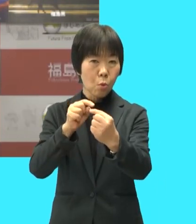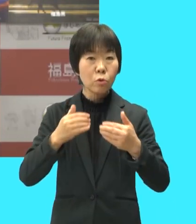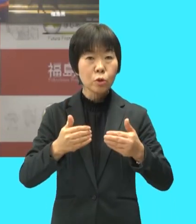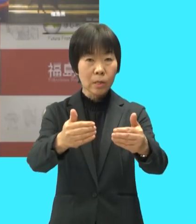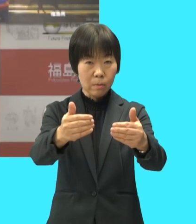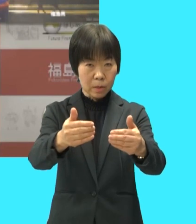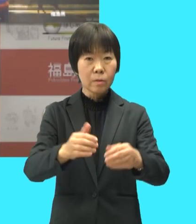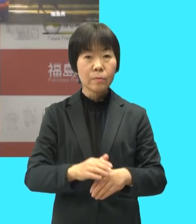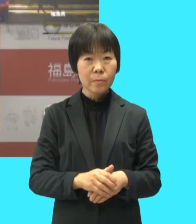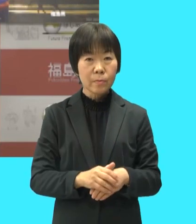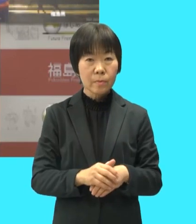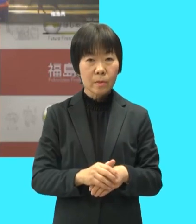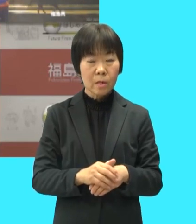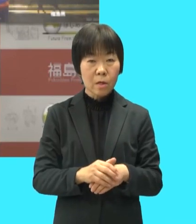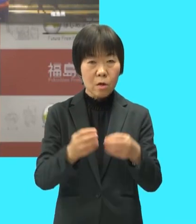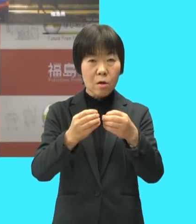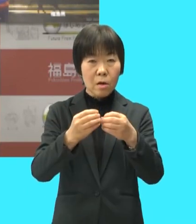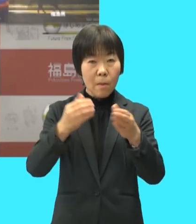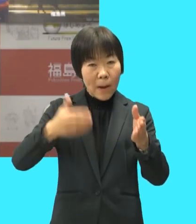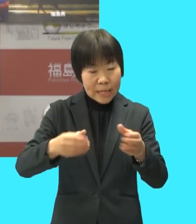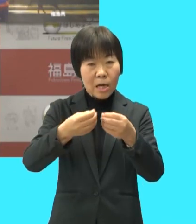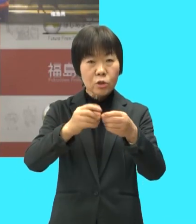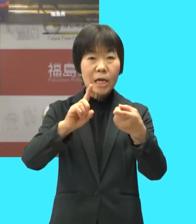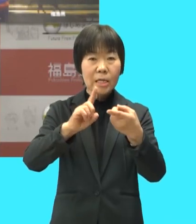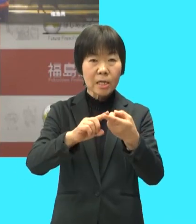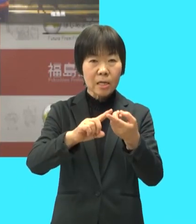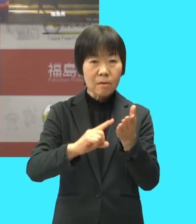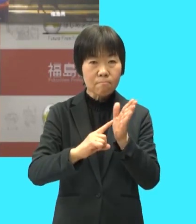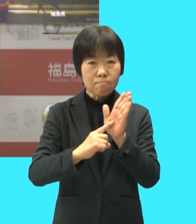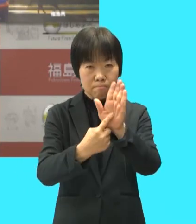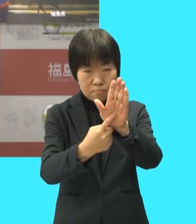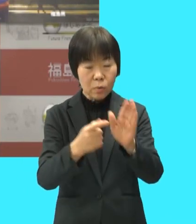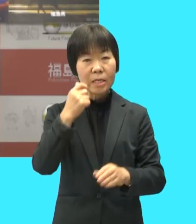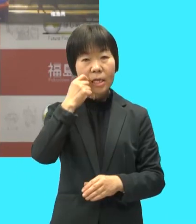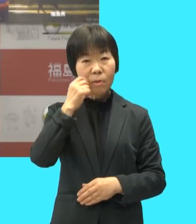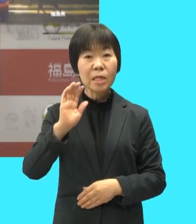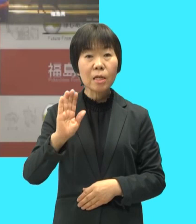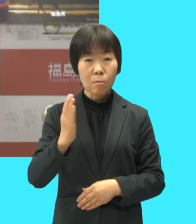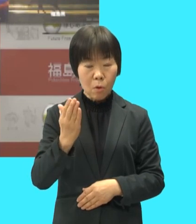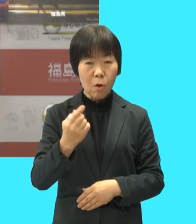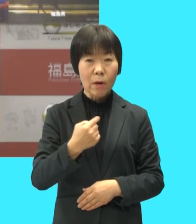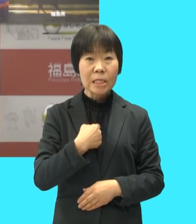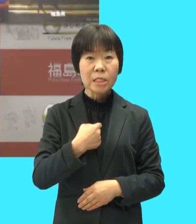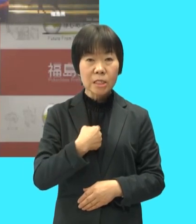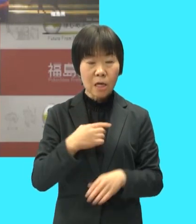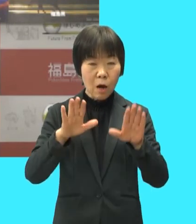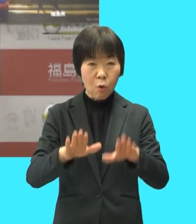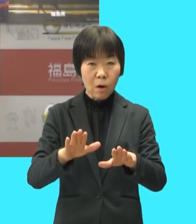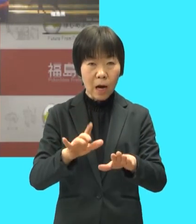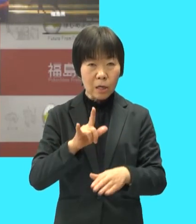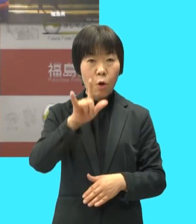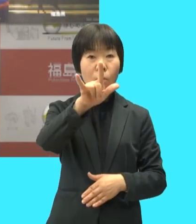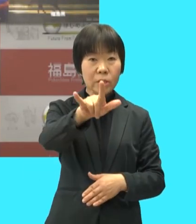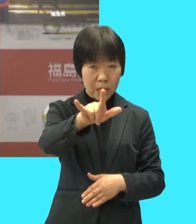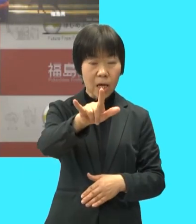ているところでございます。まだ具体的にお話しする段階にはありませんが、やはり今回私自身が香港に伺って